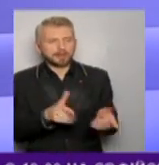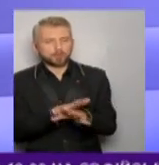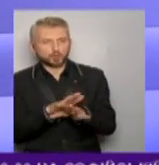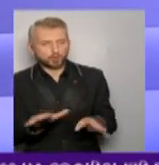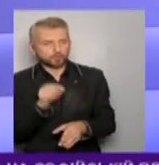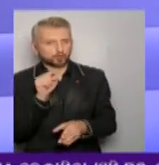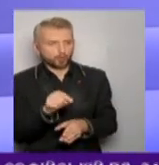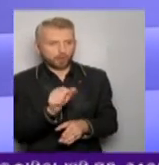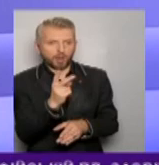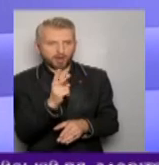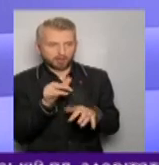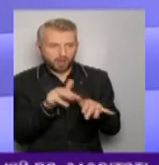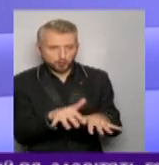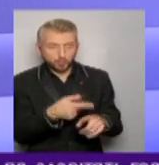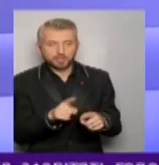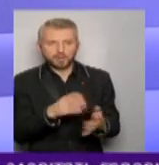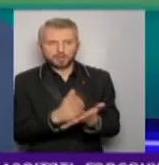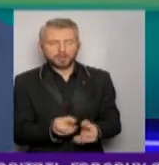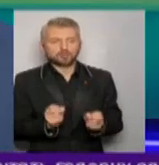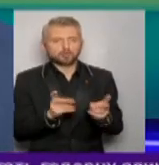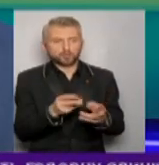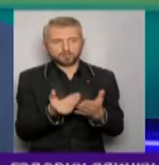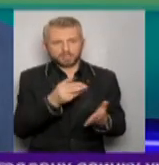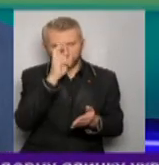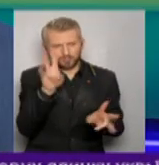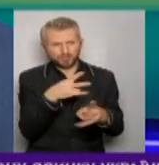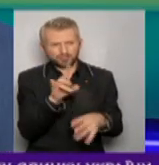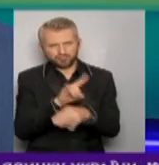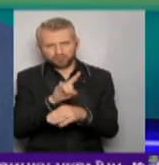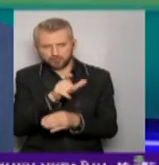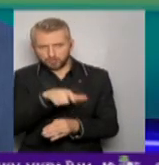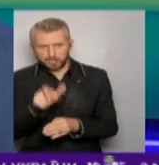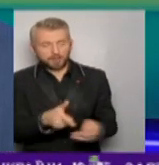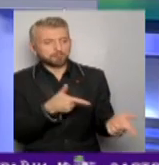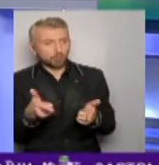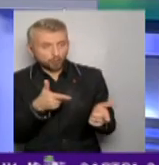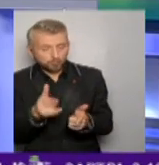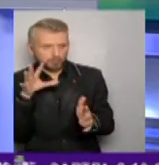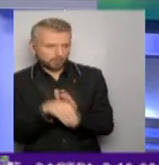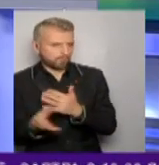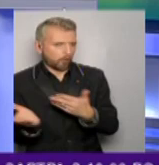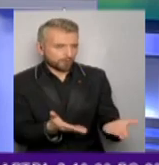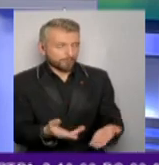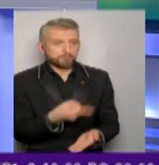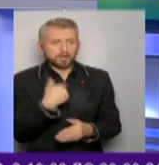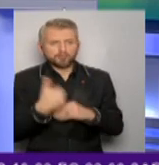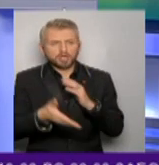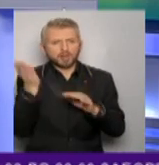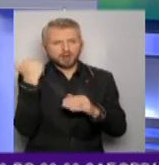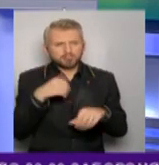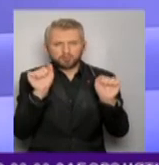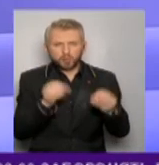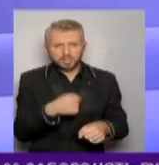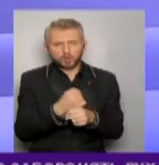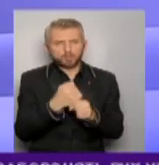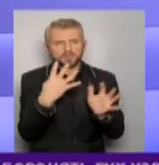цього акту – це є злочин перед державою. І не треба дурити людей. Підготуємося і вводьмо. Ми вже могли це зробити ще в 90-ті